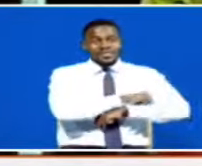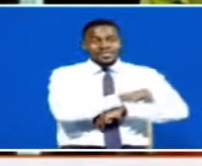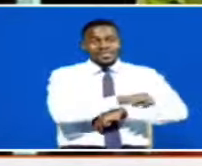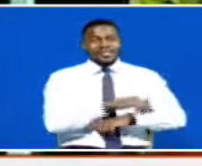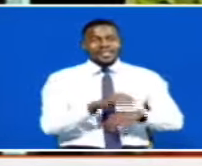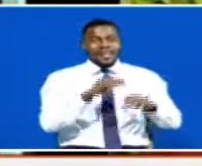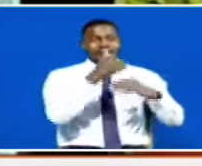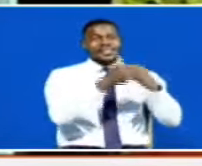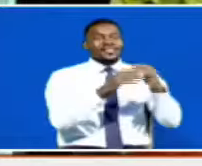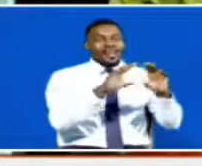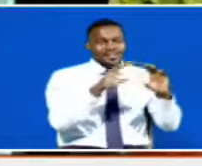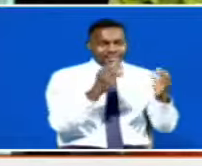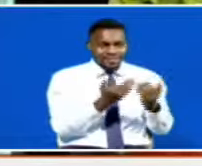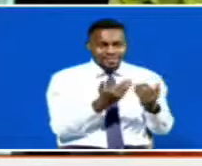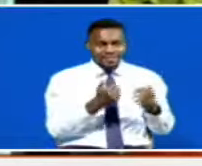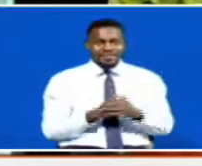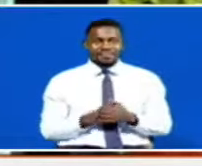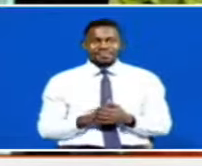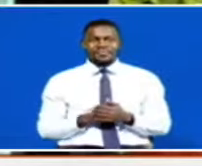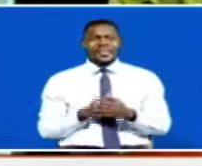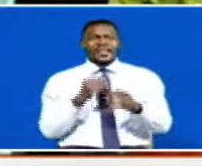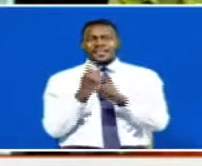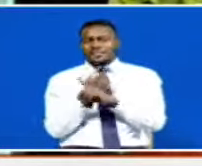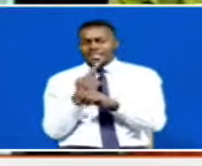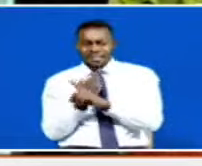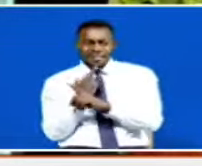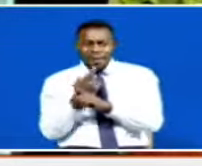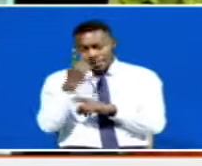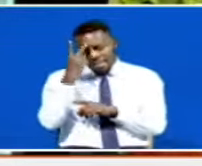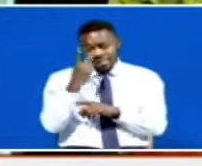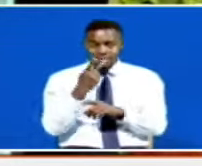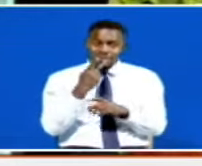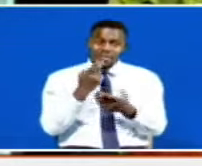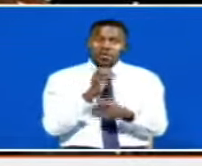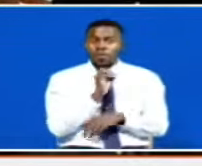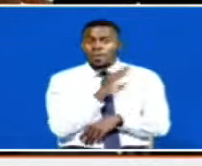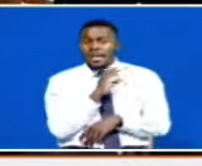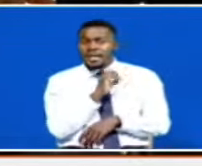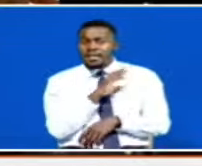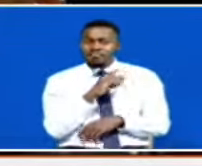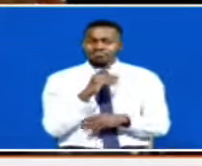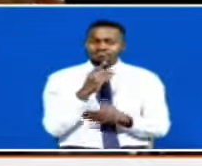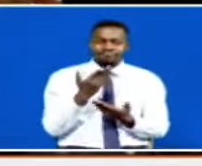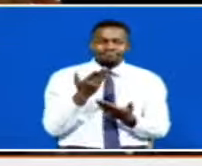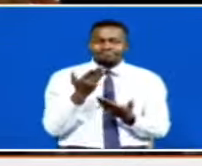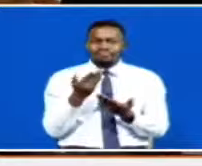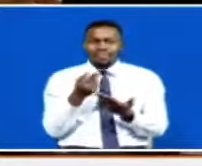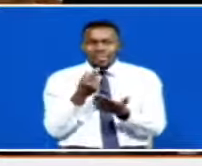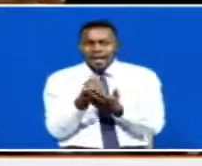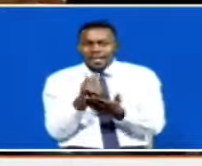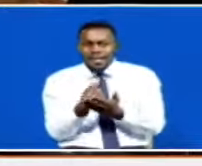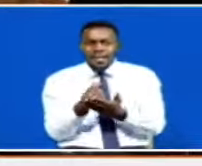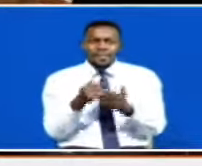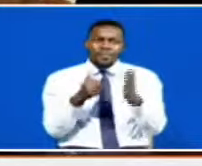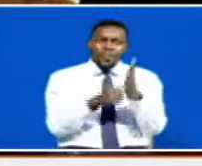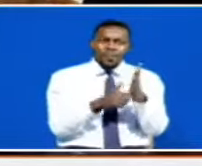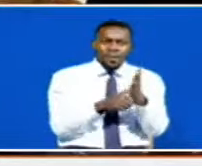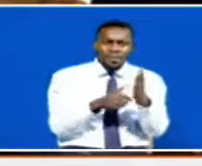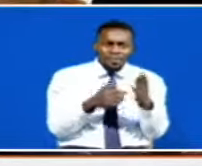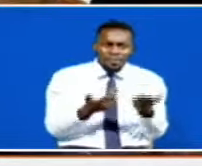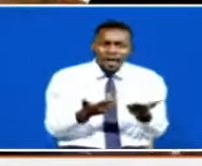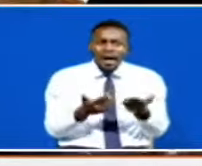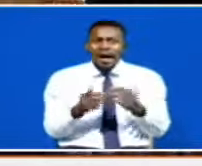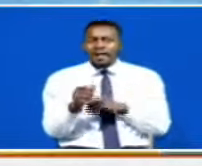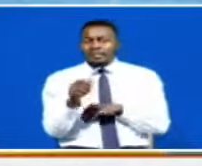we realize that they may be facing one or two challenges, mainly financial. Siku panda kwa ada za karo, safiri na hata